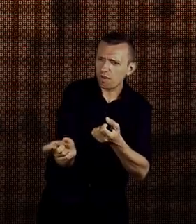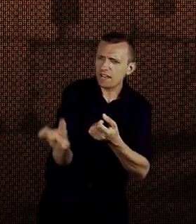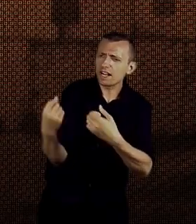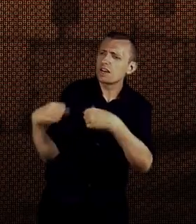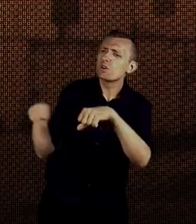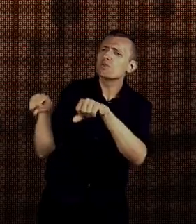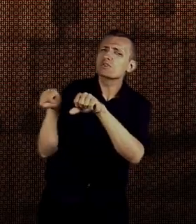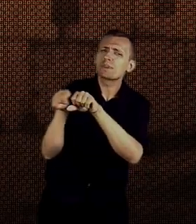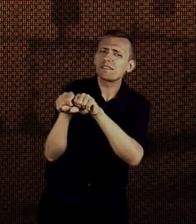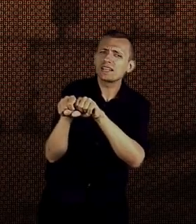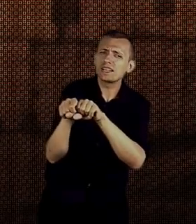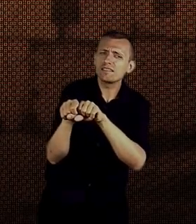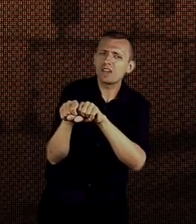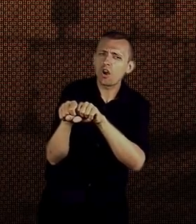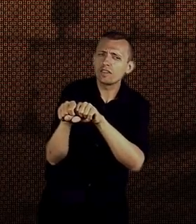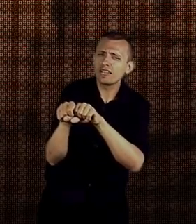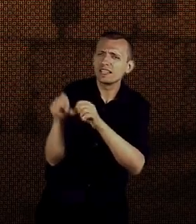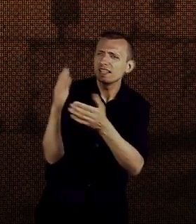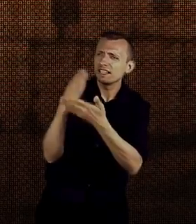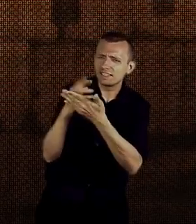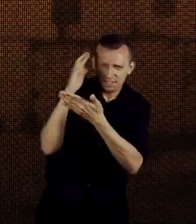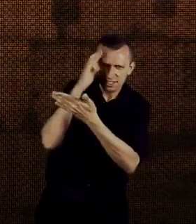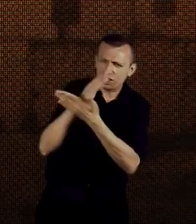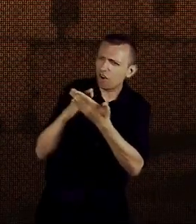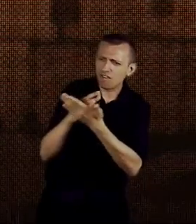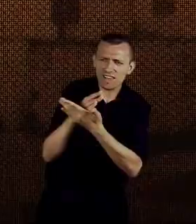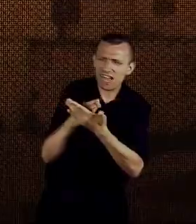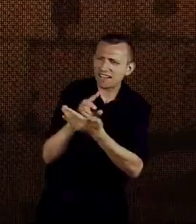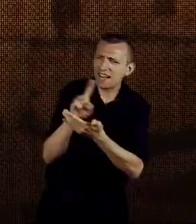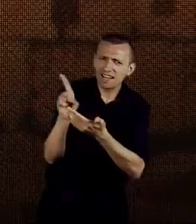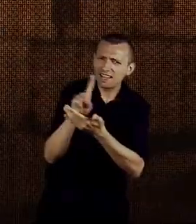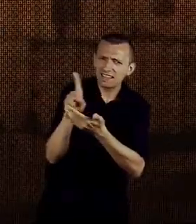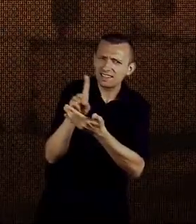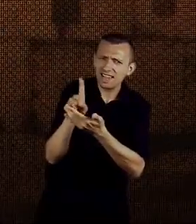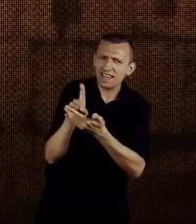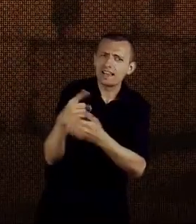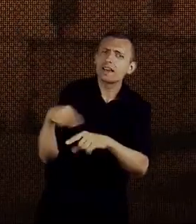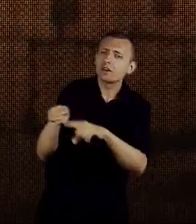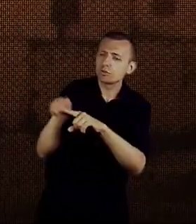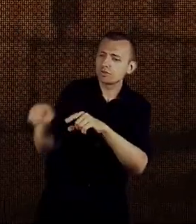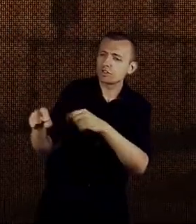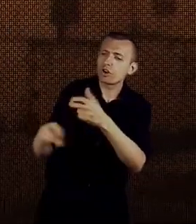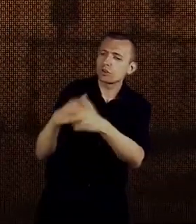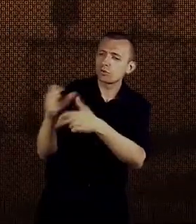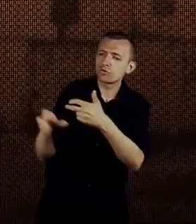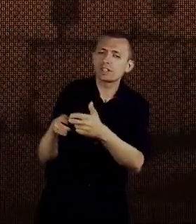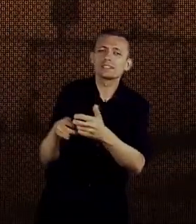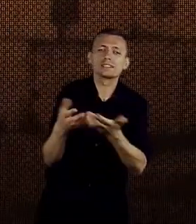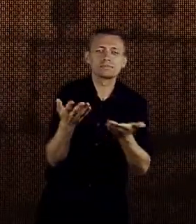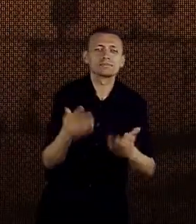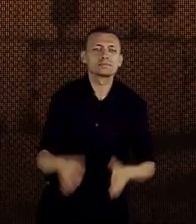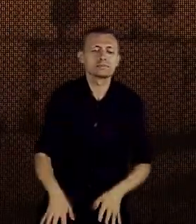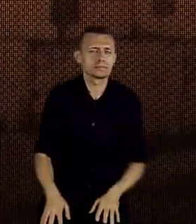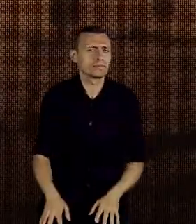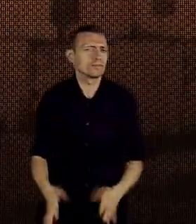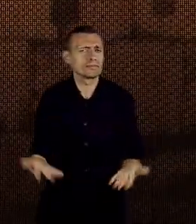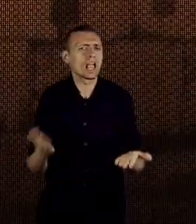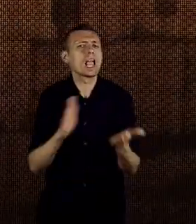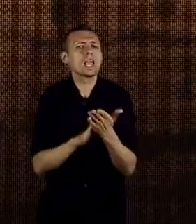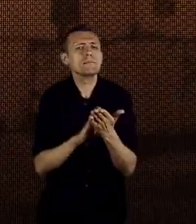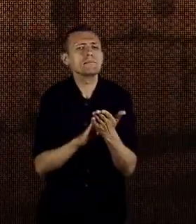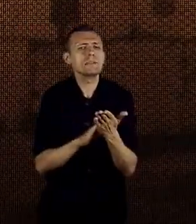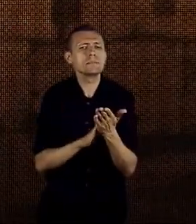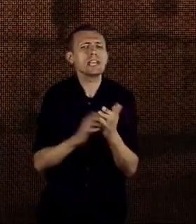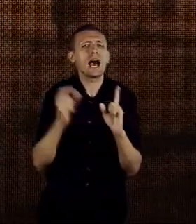jedynie dzięki wierze? Wiecie, słowo wiara w Biblii ma bardzo dużo znaczeń. Ma wiele znaczeń.